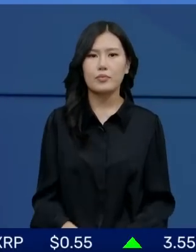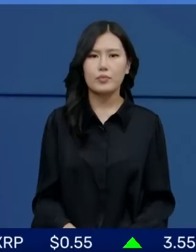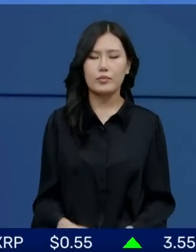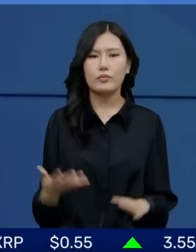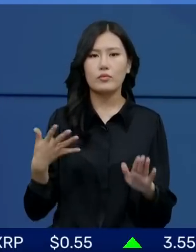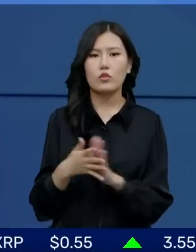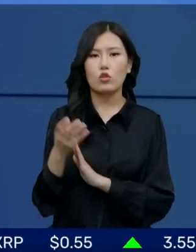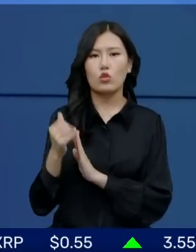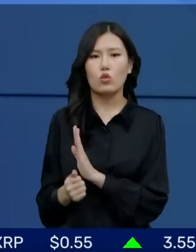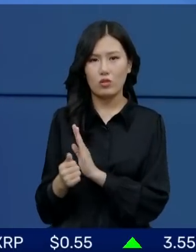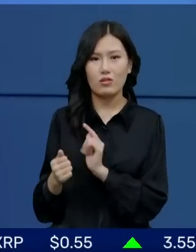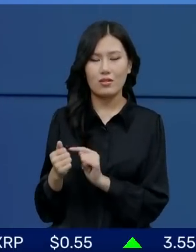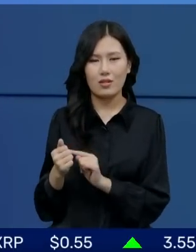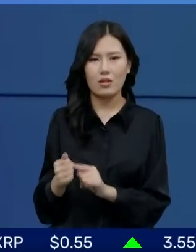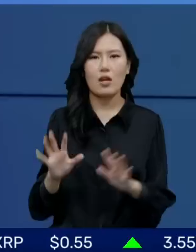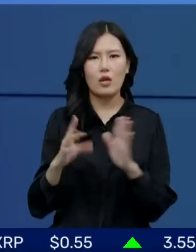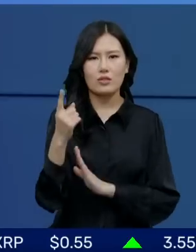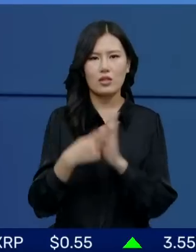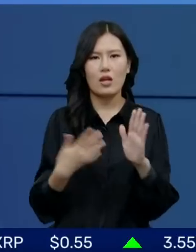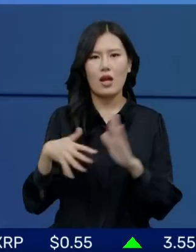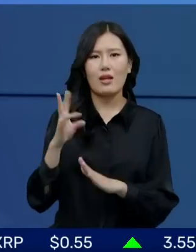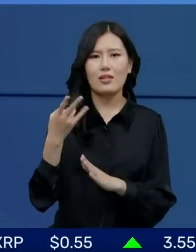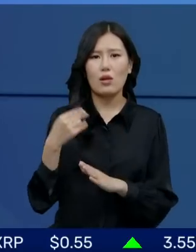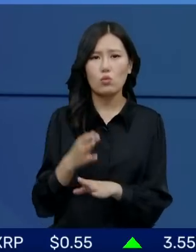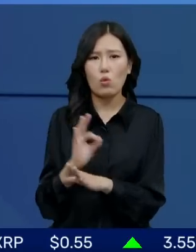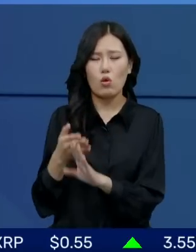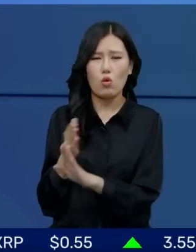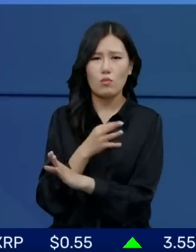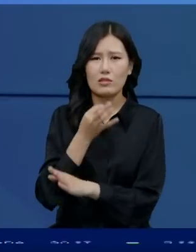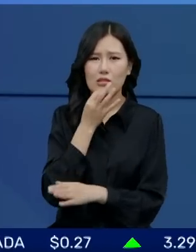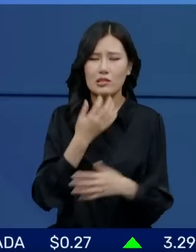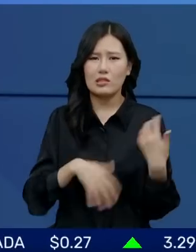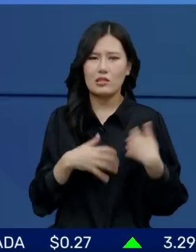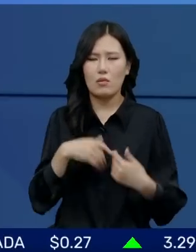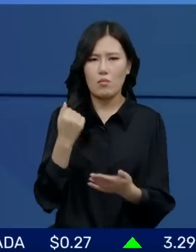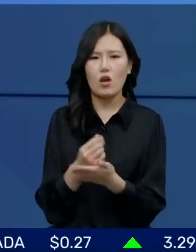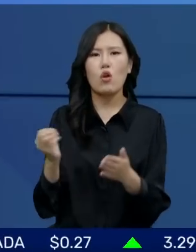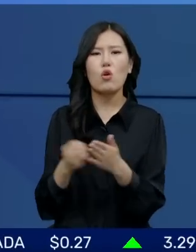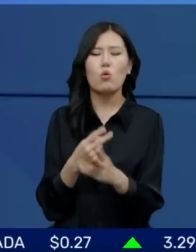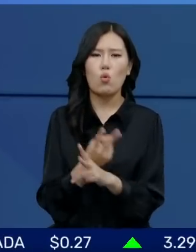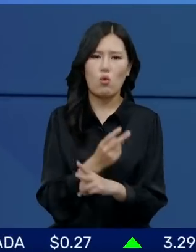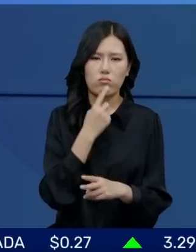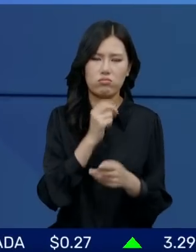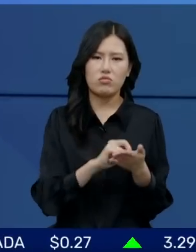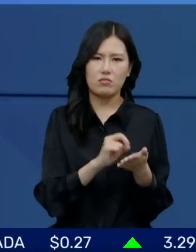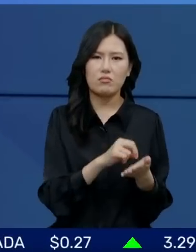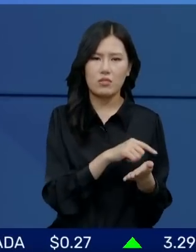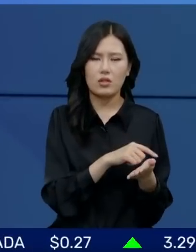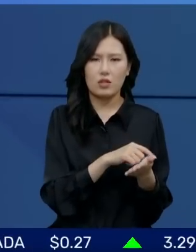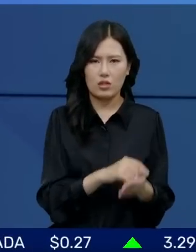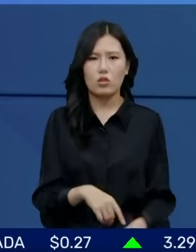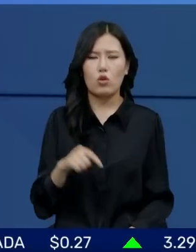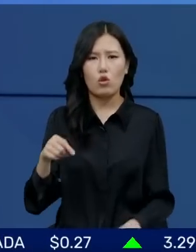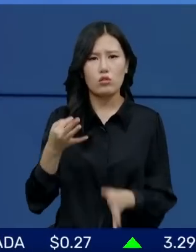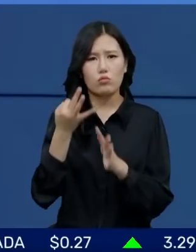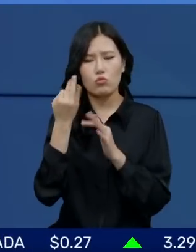төсвийг 11-р сарын 15-ны дотор багтааж батлах ёстой юм хуулийн заалттай байдаг. За тэгвэл үлдэж байгаа 8